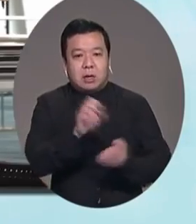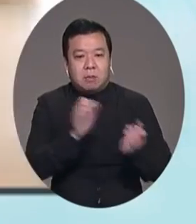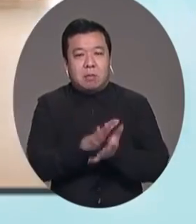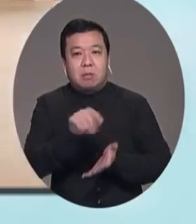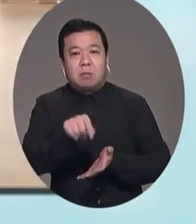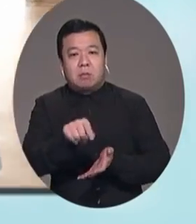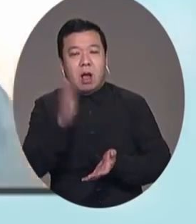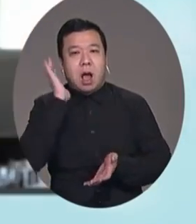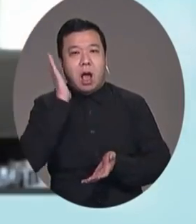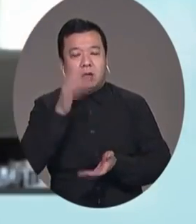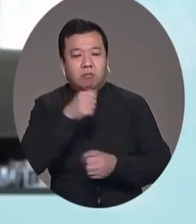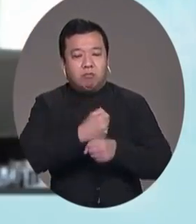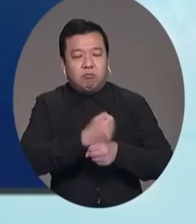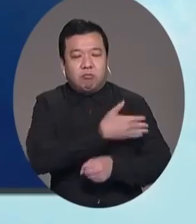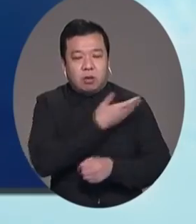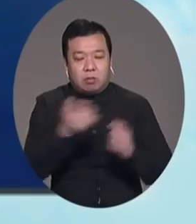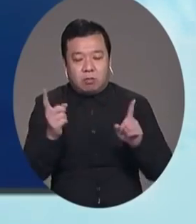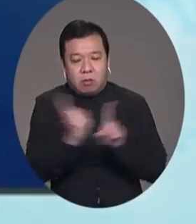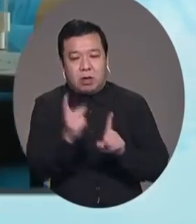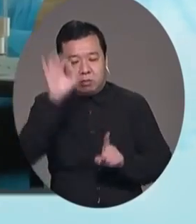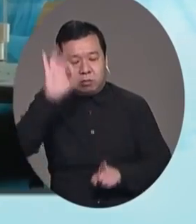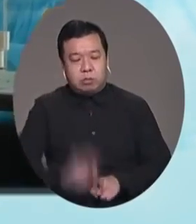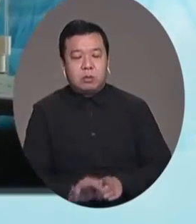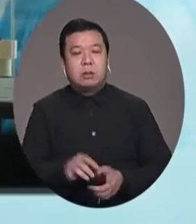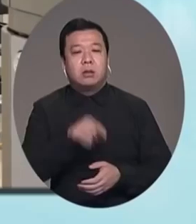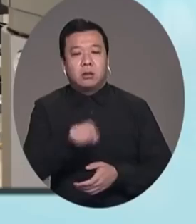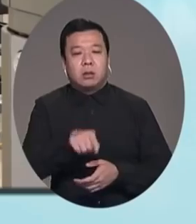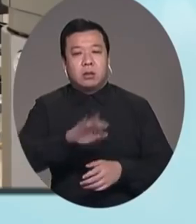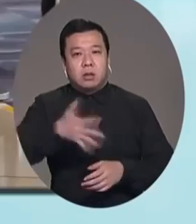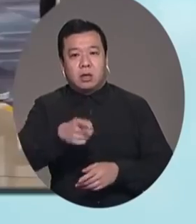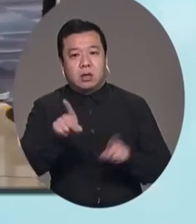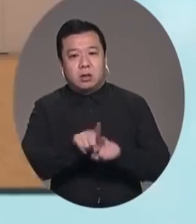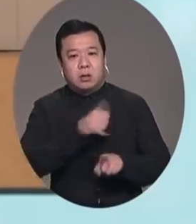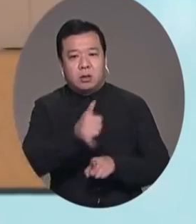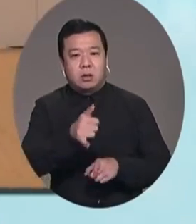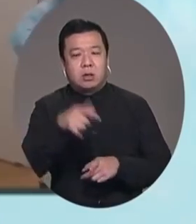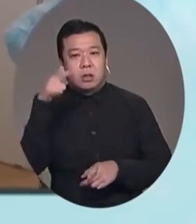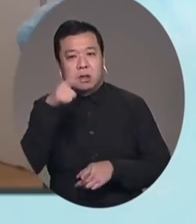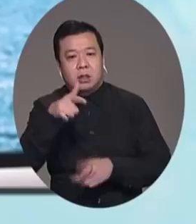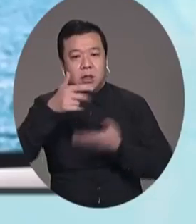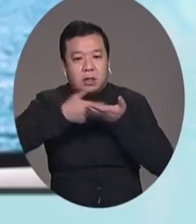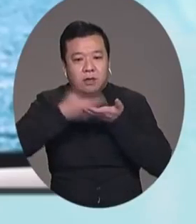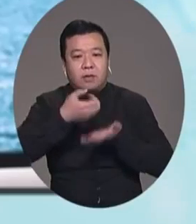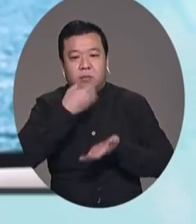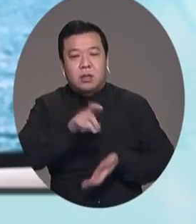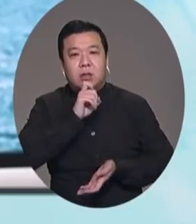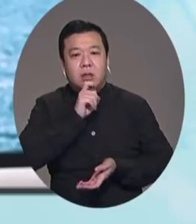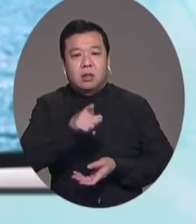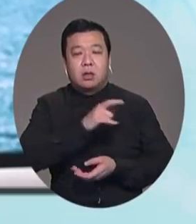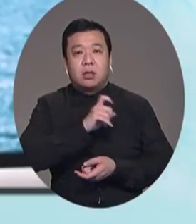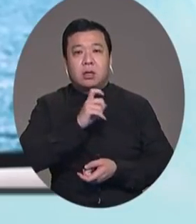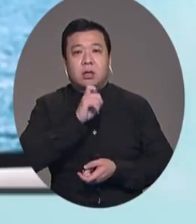种病毒的男地勤，两个人没有直接接触过，但同樣去過同一間機場餐廳。 他也有去那